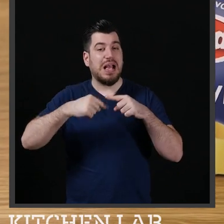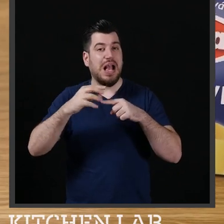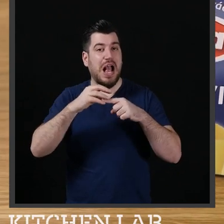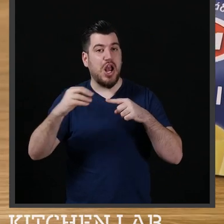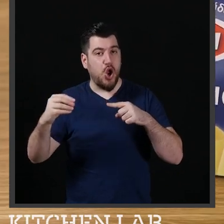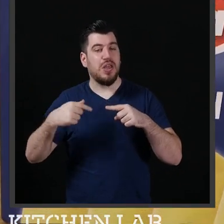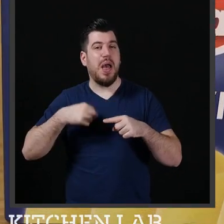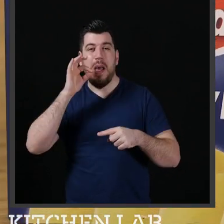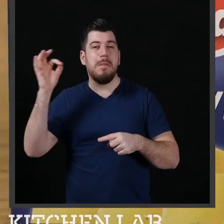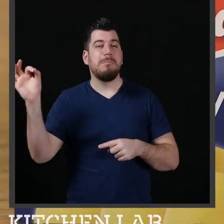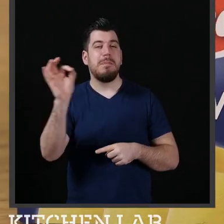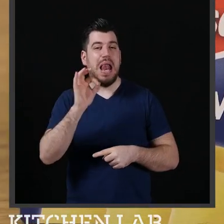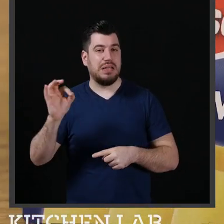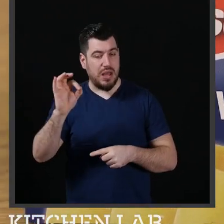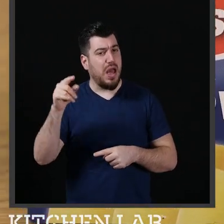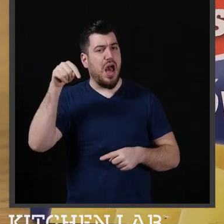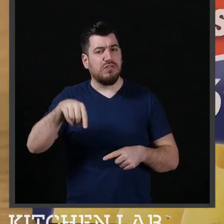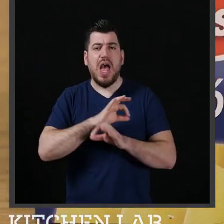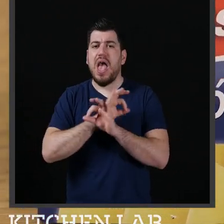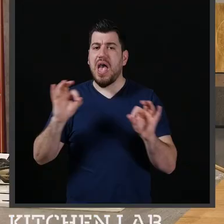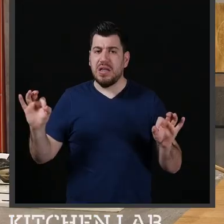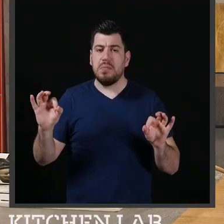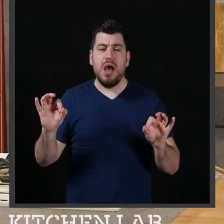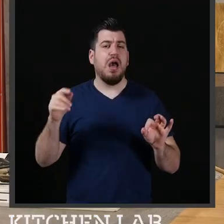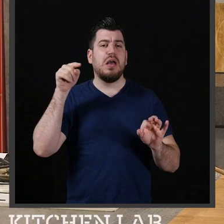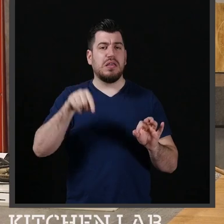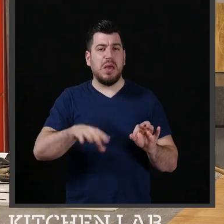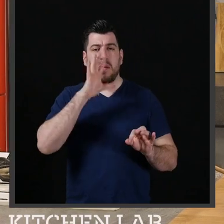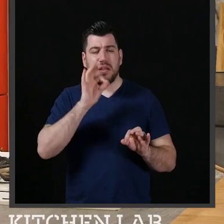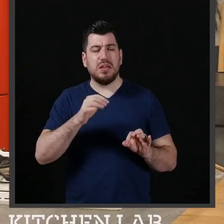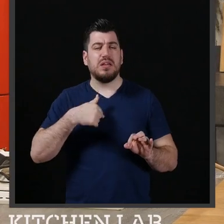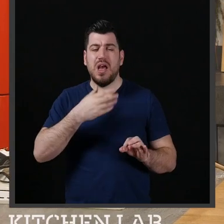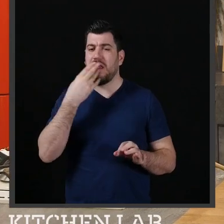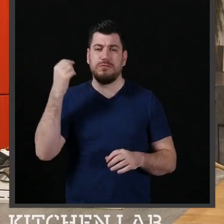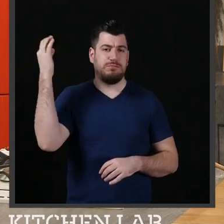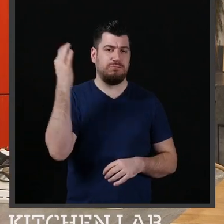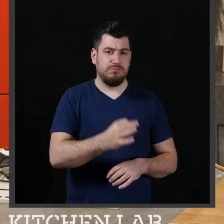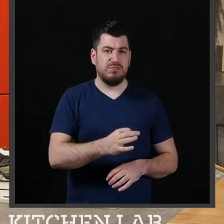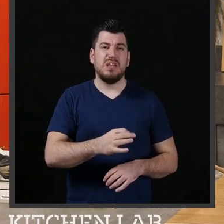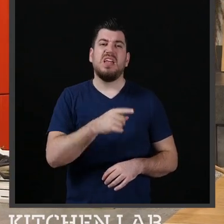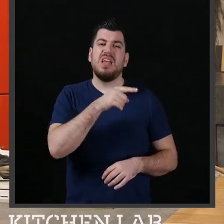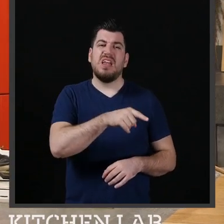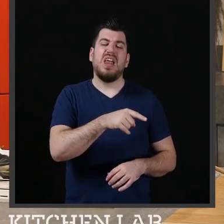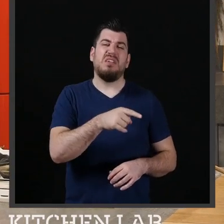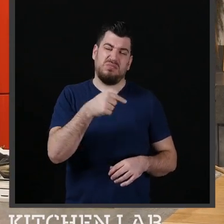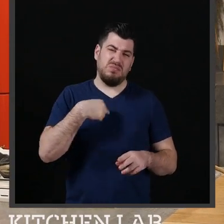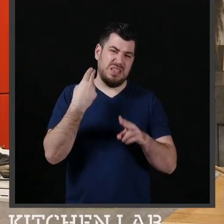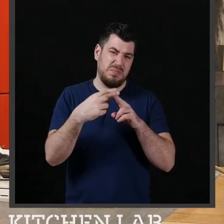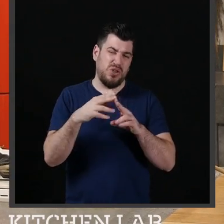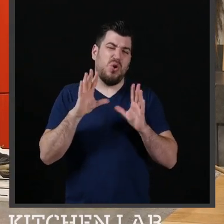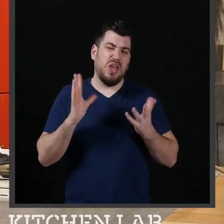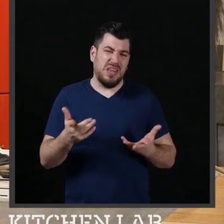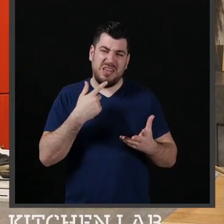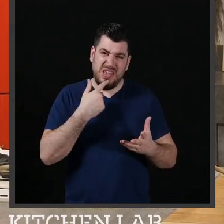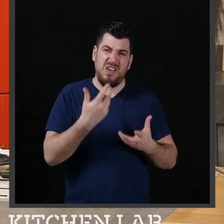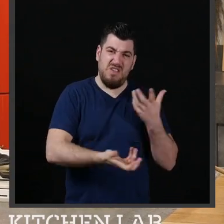γέμισμα, οπότε δεν χρειάζεται καθόλου προβράσιμο και έχουν πλούσια γεύση. Το πιο σημαντικό στα κανελόνια είναι να μην χρειαστεί να τα βράσουμε πρώτα και μετά να τα γεμίσουμε. Γιατί άμα πάμε να